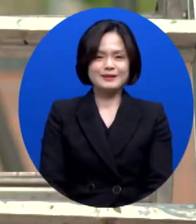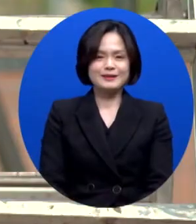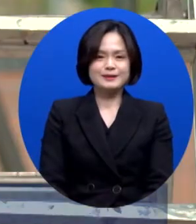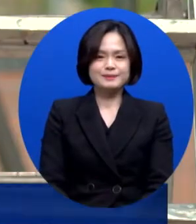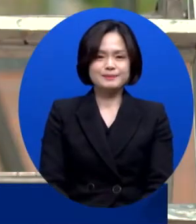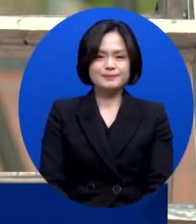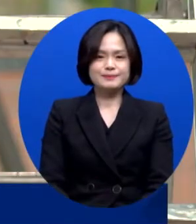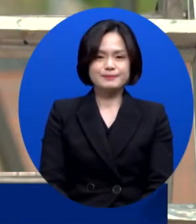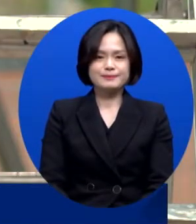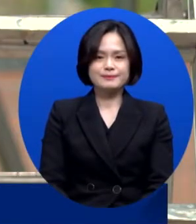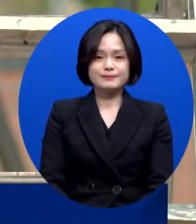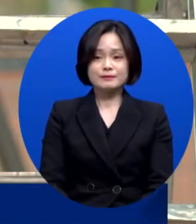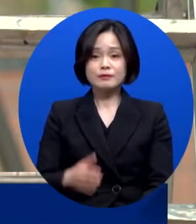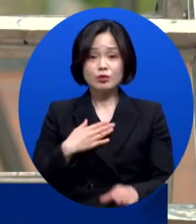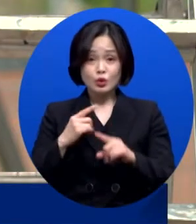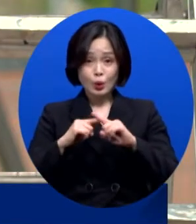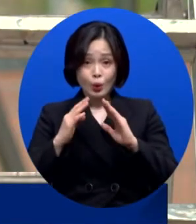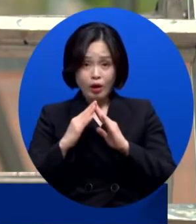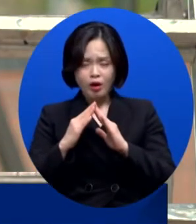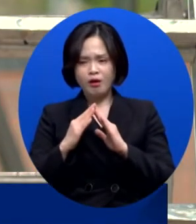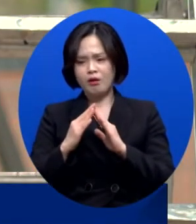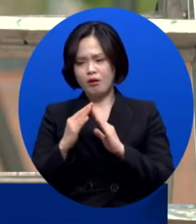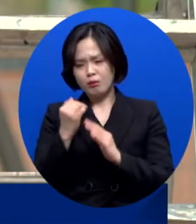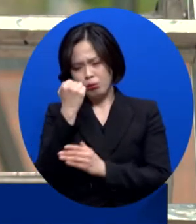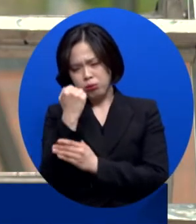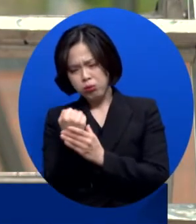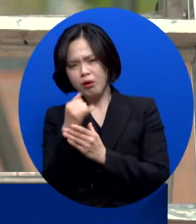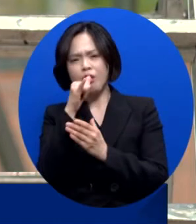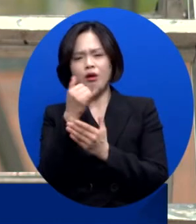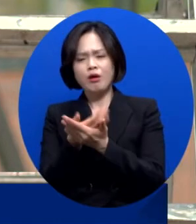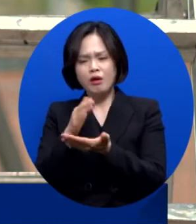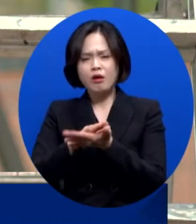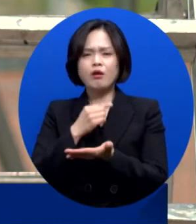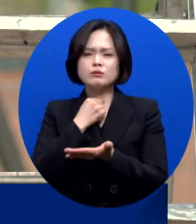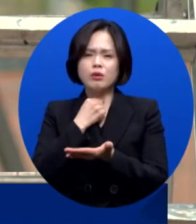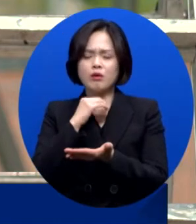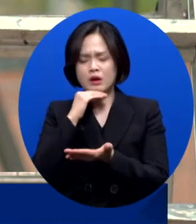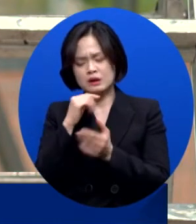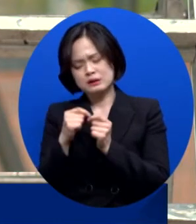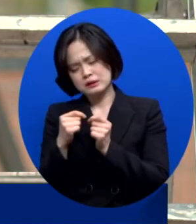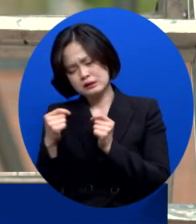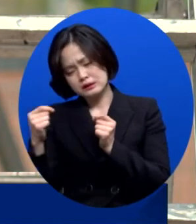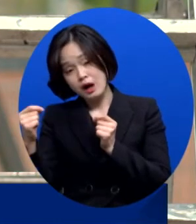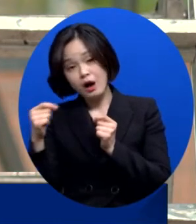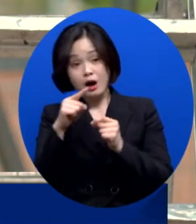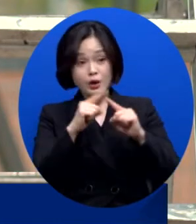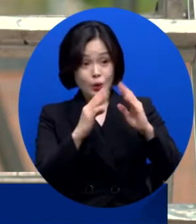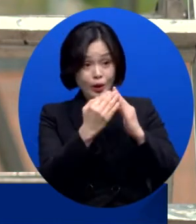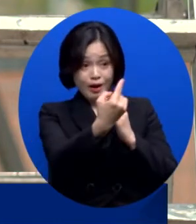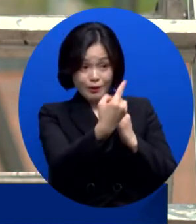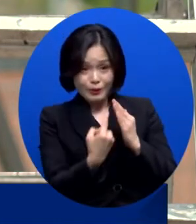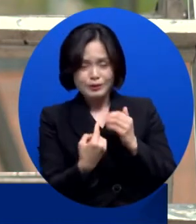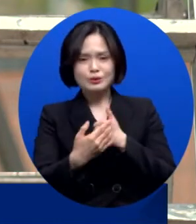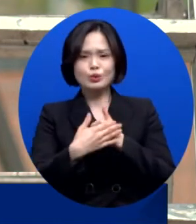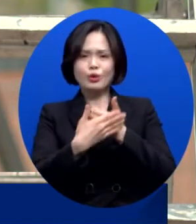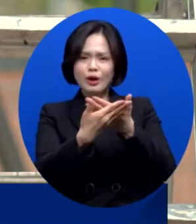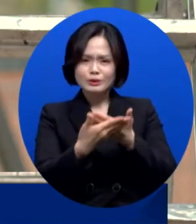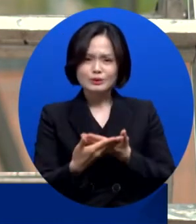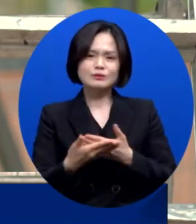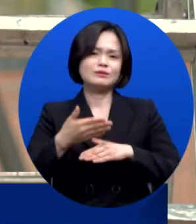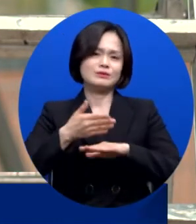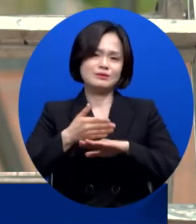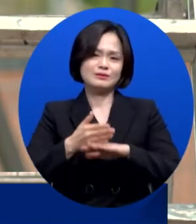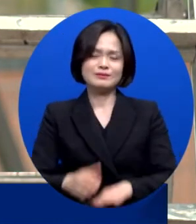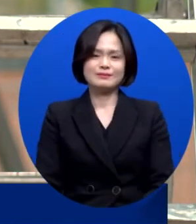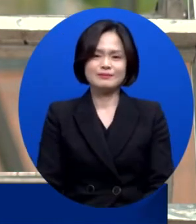오래도록 숙원사업이었던 여러 가지 어려운 형 팬들을 아 찾아와서 섬기고 해주셔서 너무 감사합니다 어르신